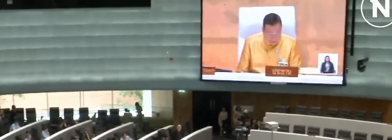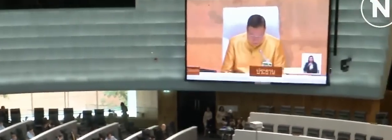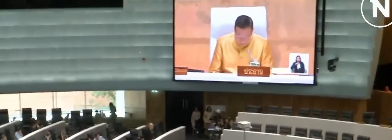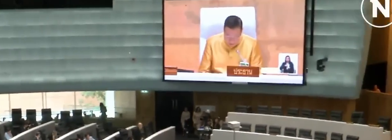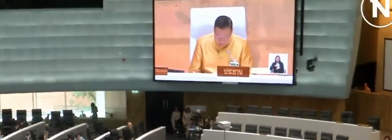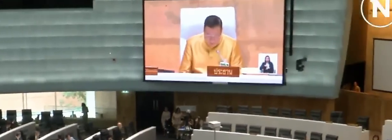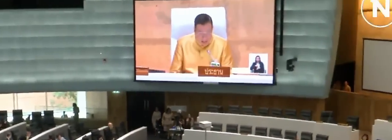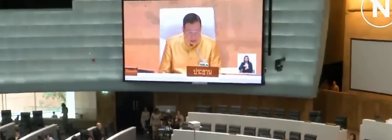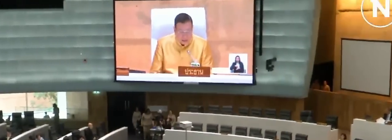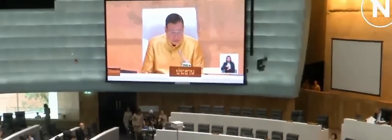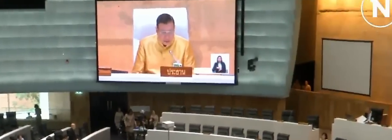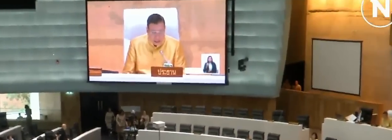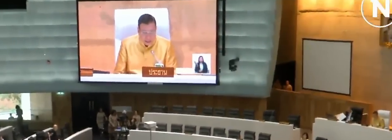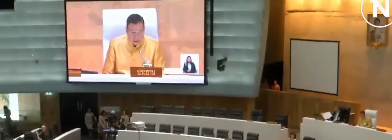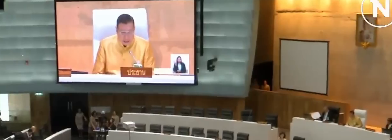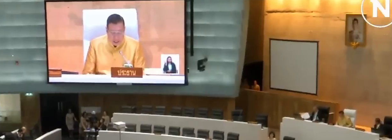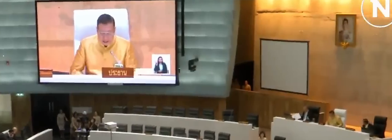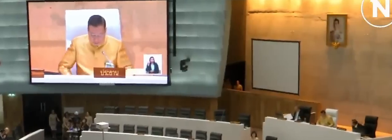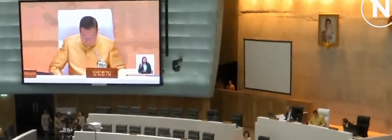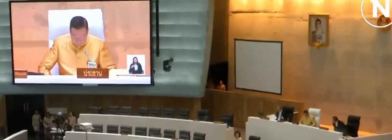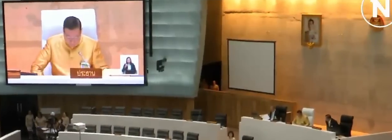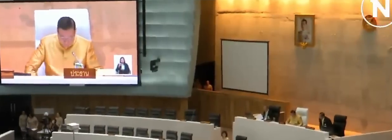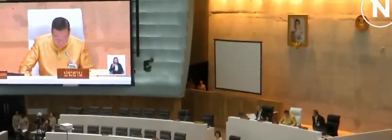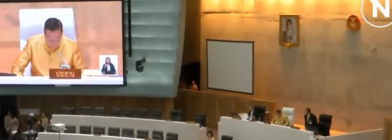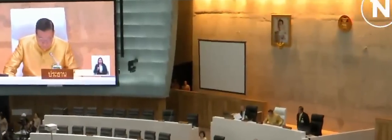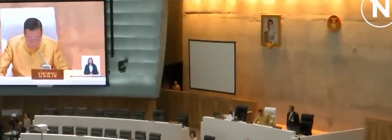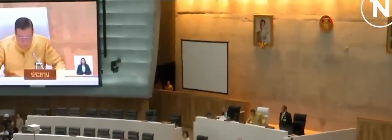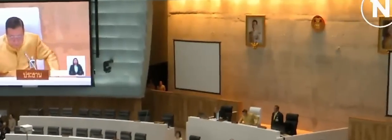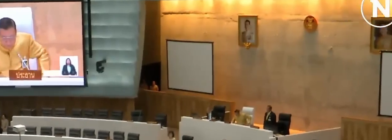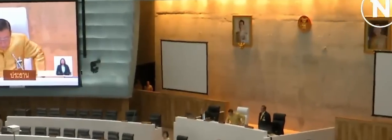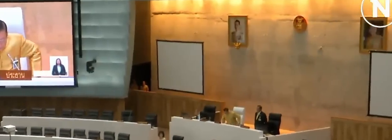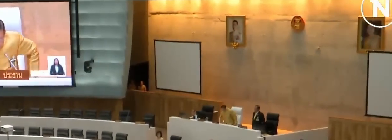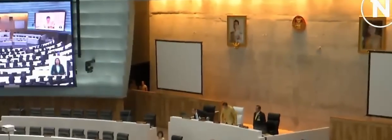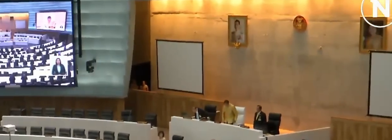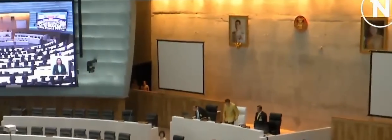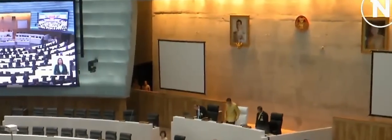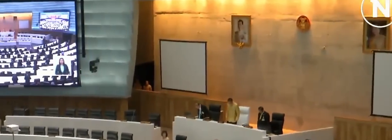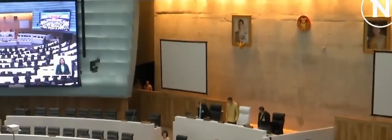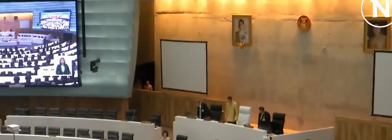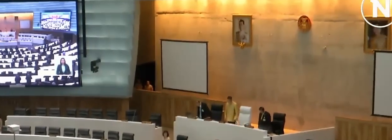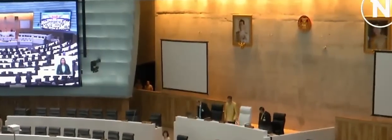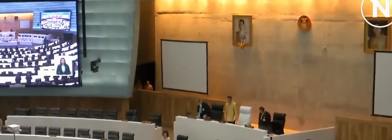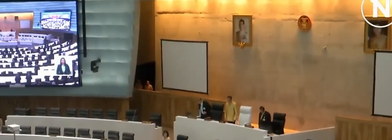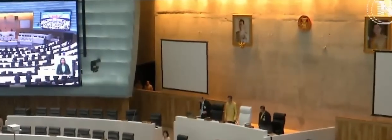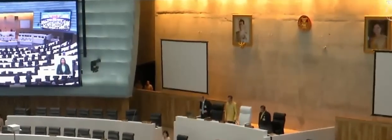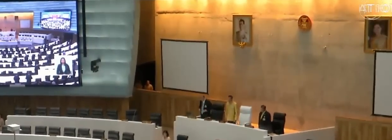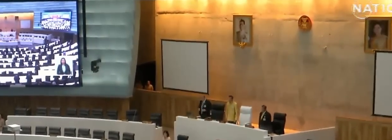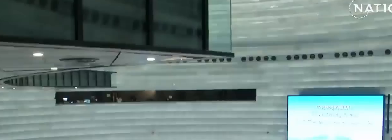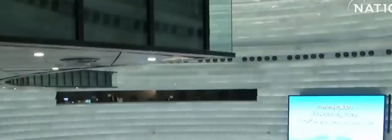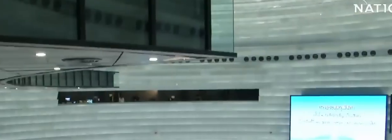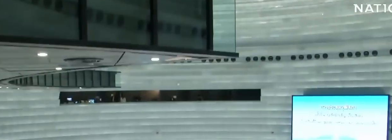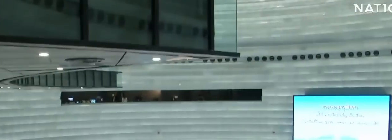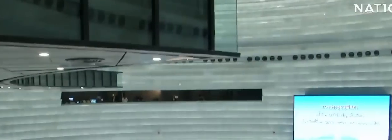มีหนึ่งในหนึ่งในสองที่เรามาวันนี้มี 2วอท่านหนึ่งที่อยากจะยกตัวอย่างว่านี่